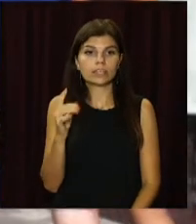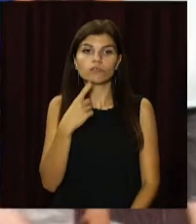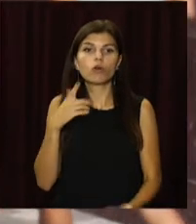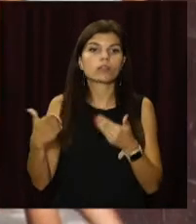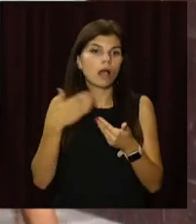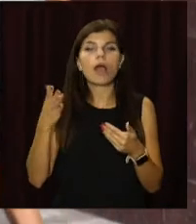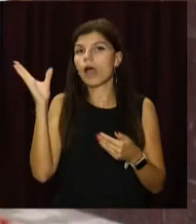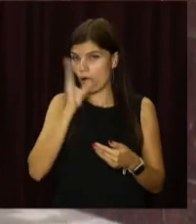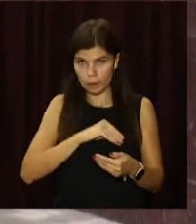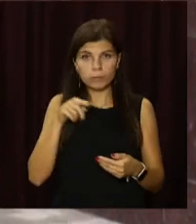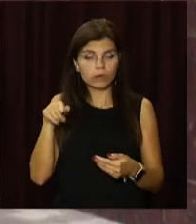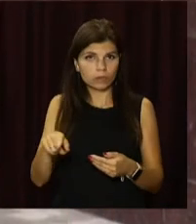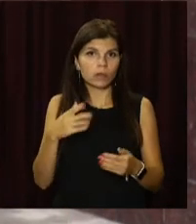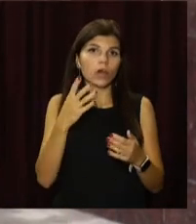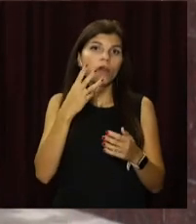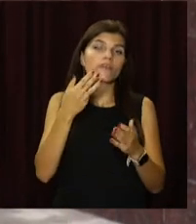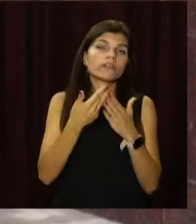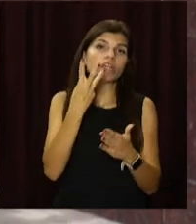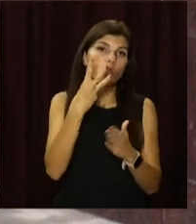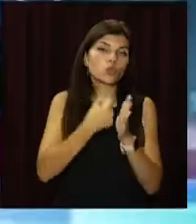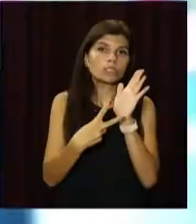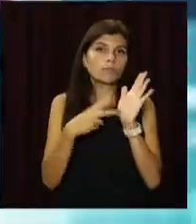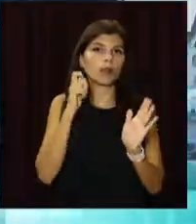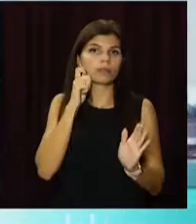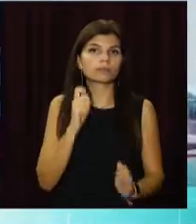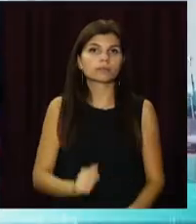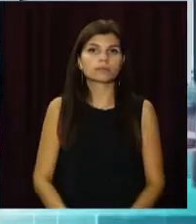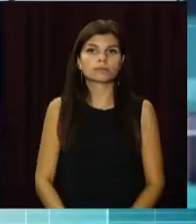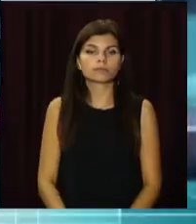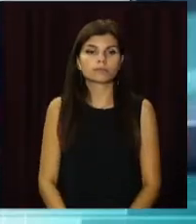покарання у вигляді позбавлення волі від 3 до 7 років.